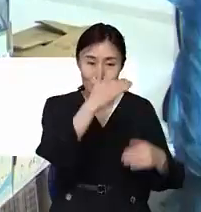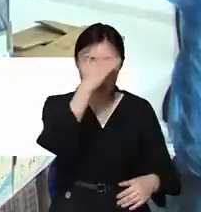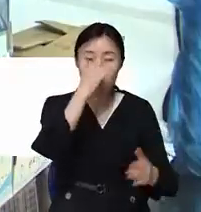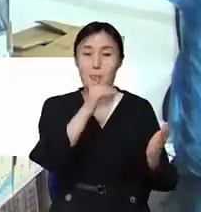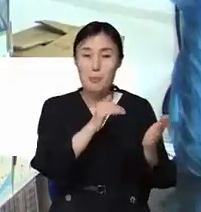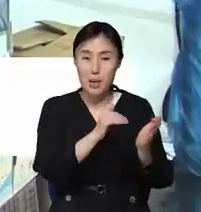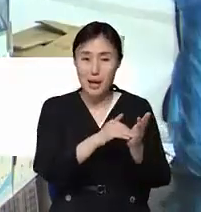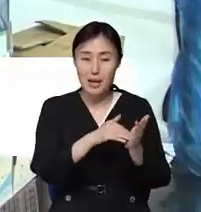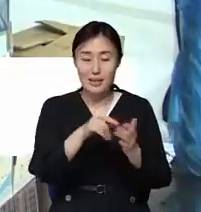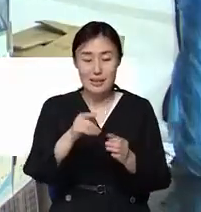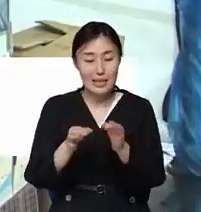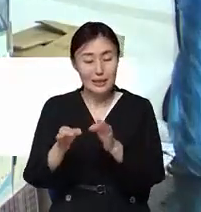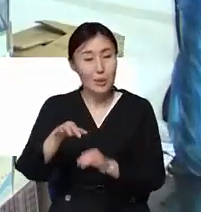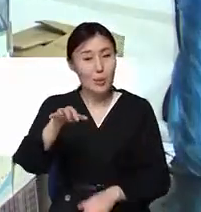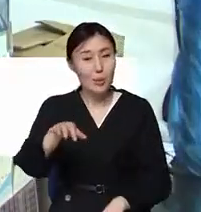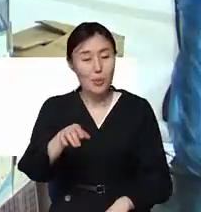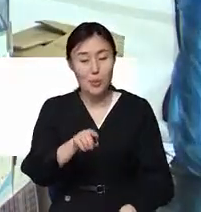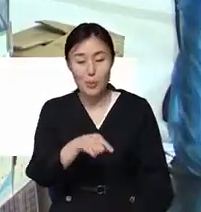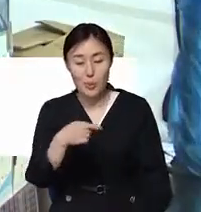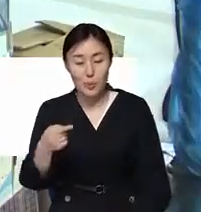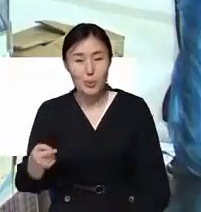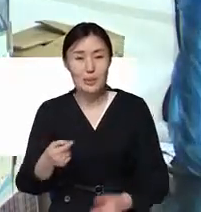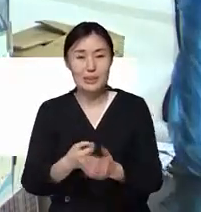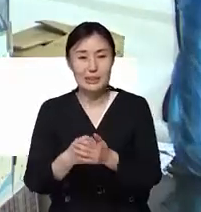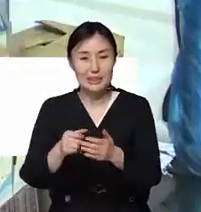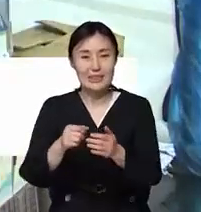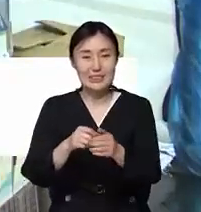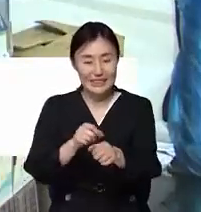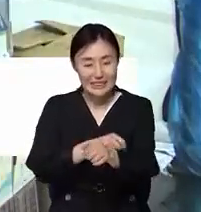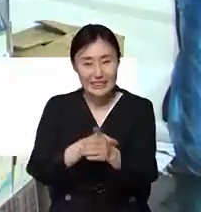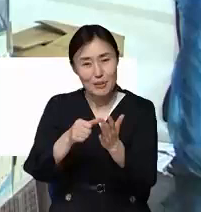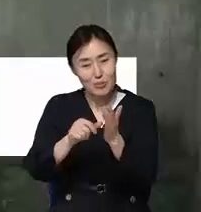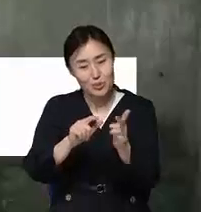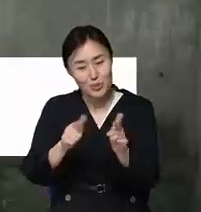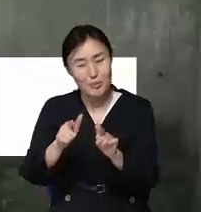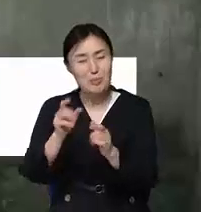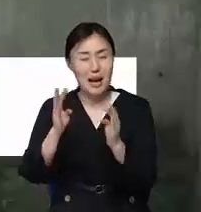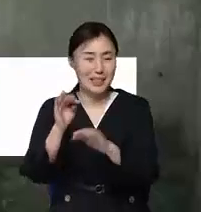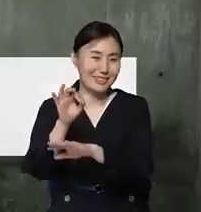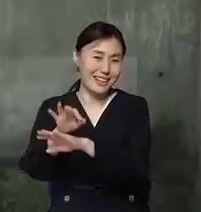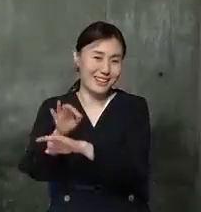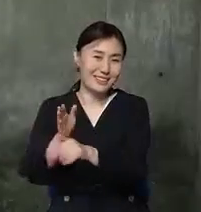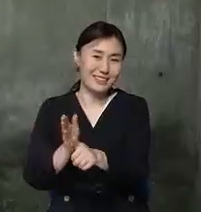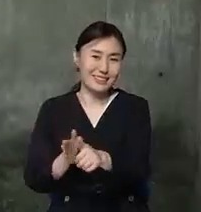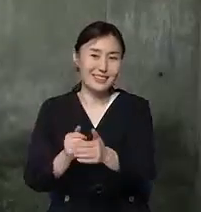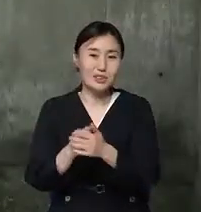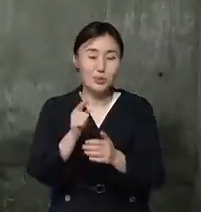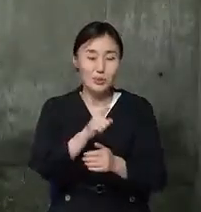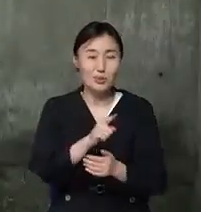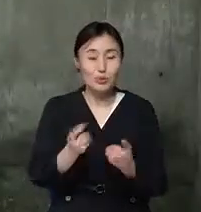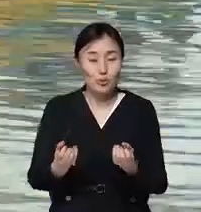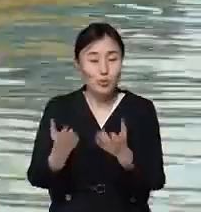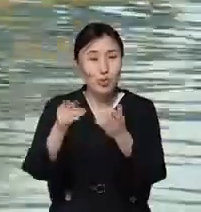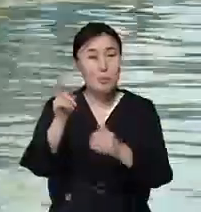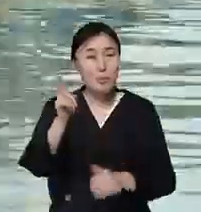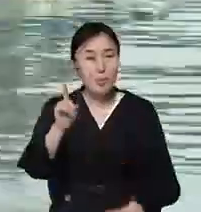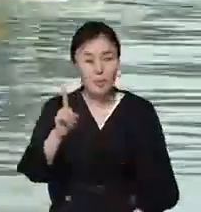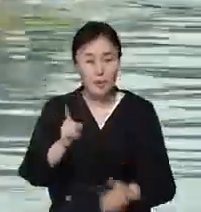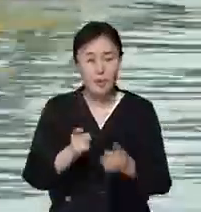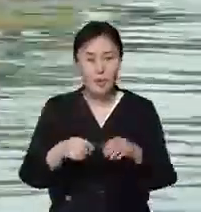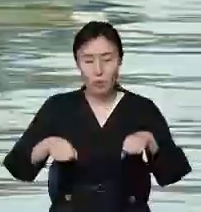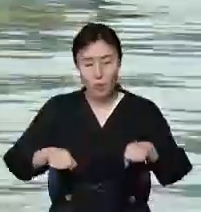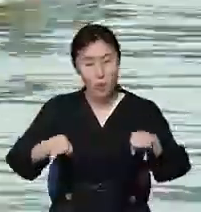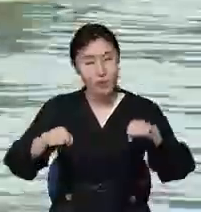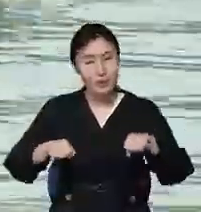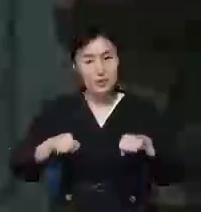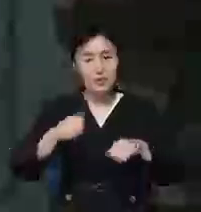여기 이제 행사장 오셔서 안도 특산품도 많이 구입하시고. 완도 장보고 수산물 축제는 전통 노젓기